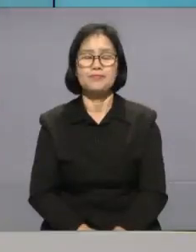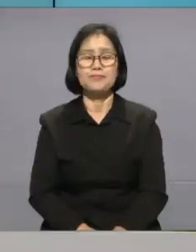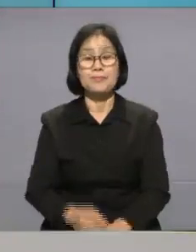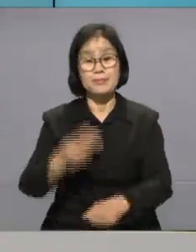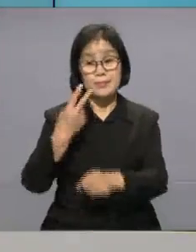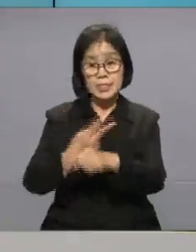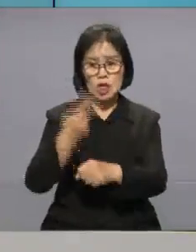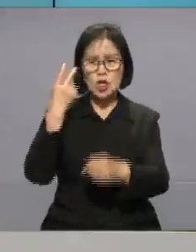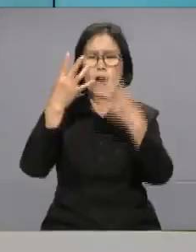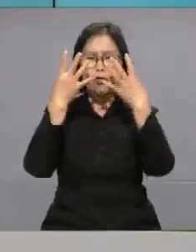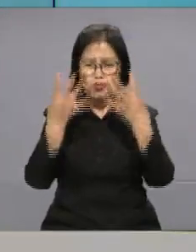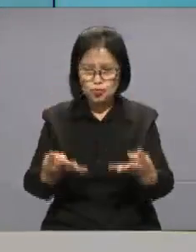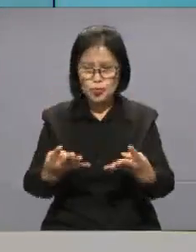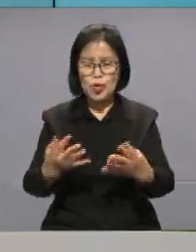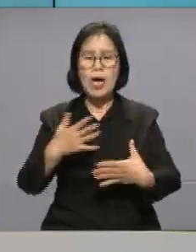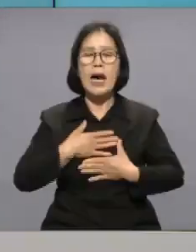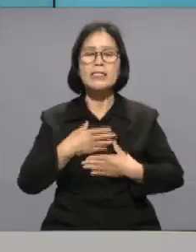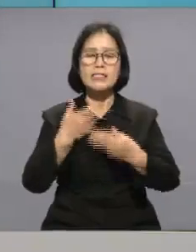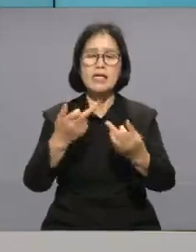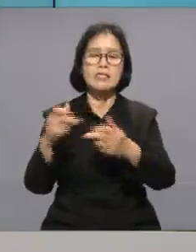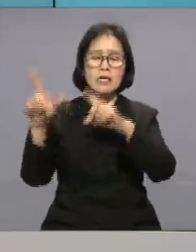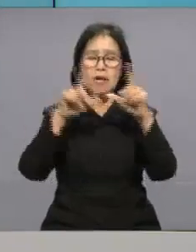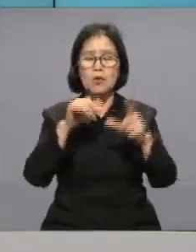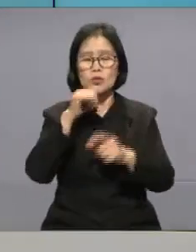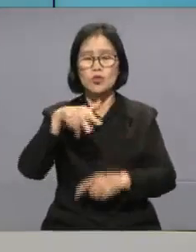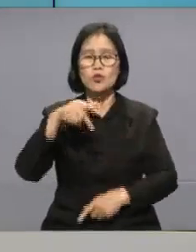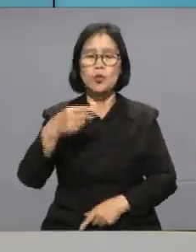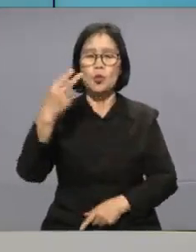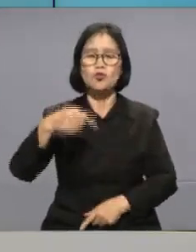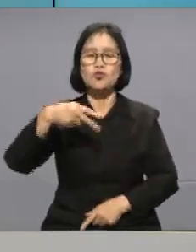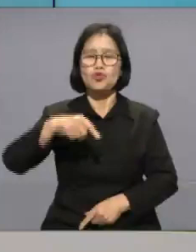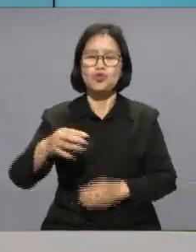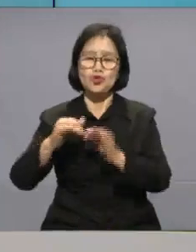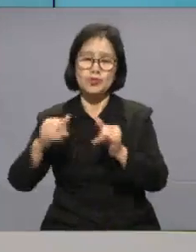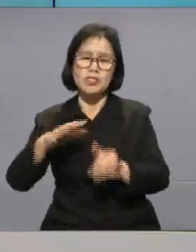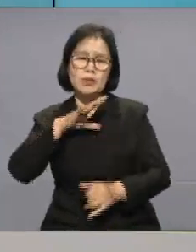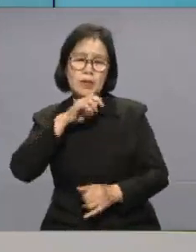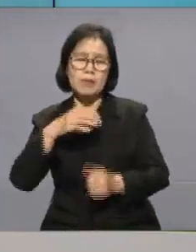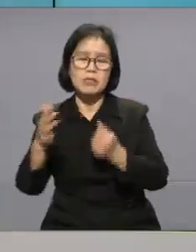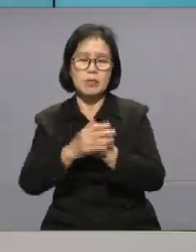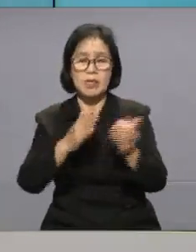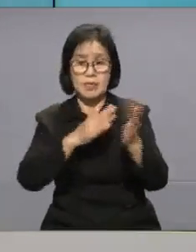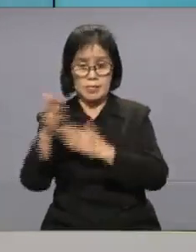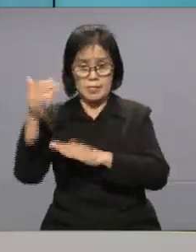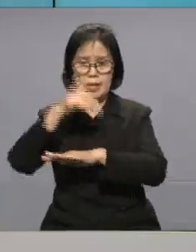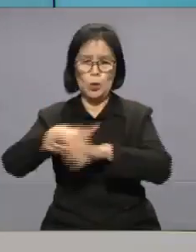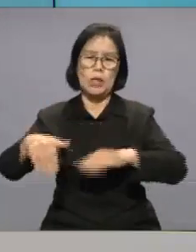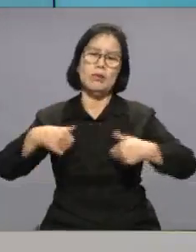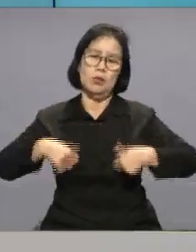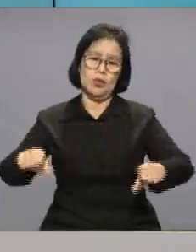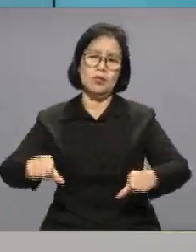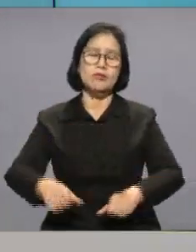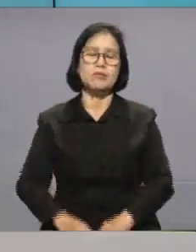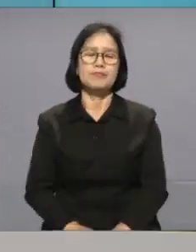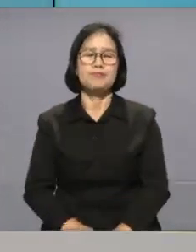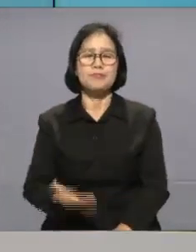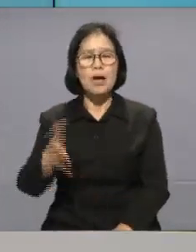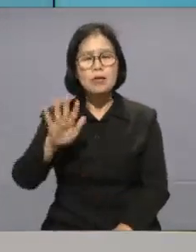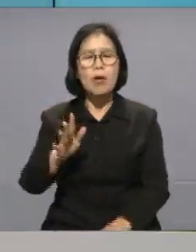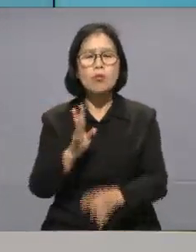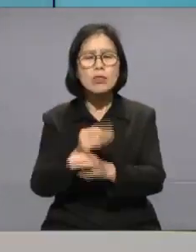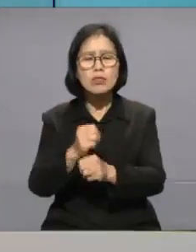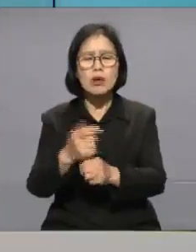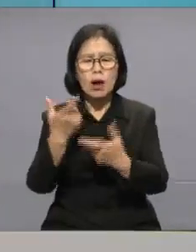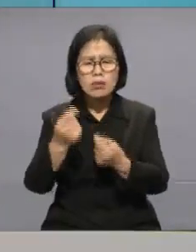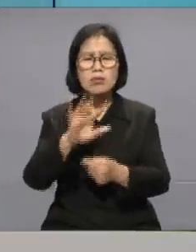2년 전 출소해 경기도 안산시에 살고 있는 조두순이 주민들의 반발에 결국 이사 계획을 접었습니다. 하지만 언제든